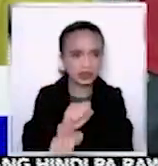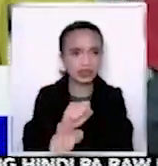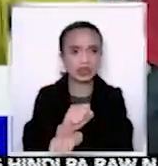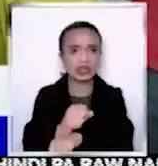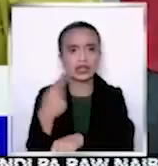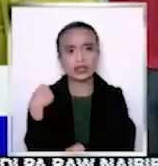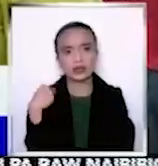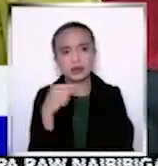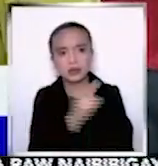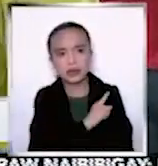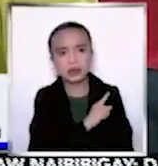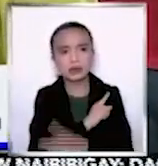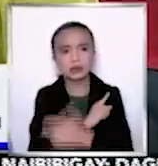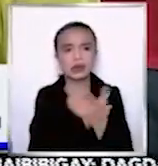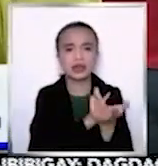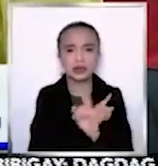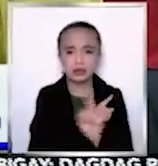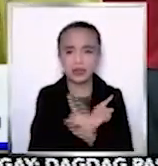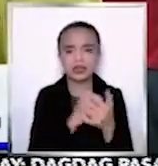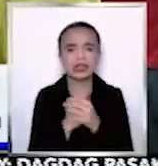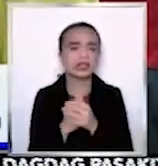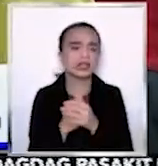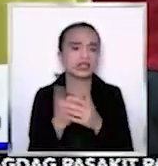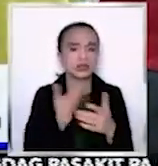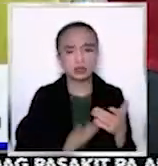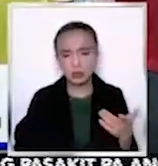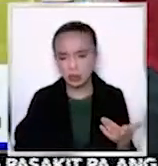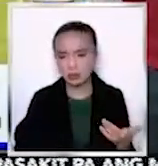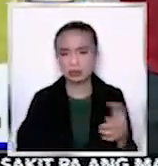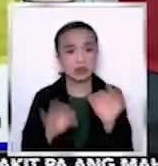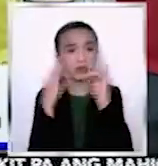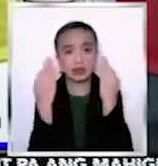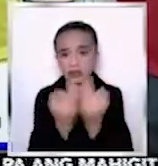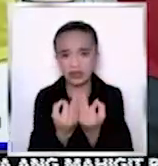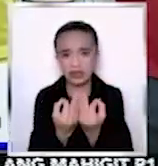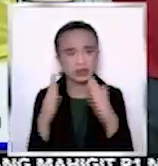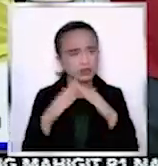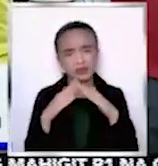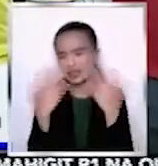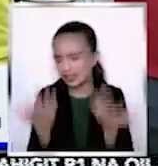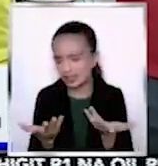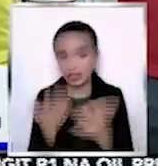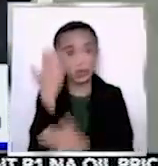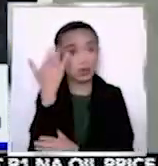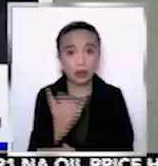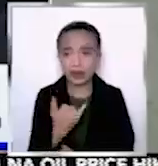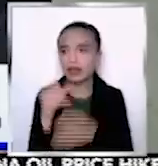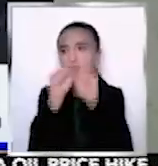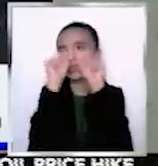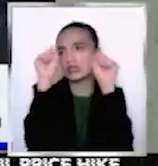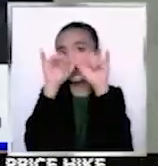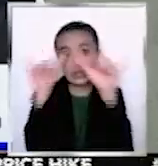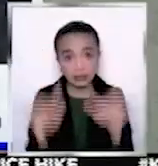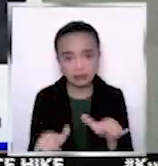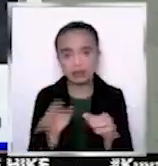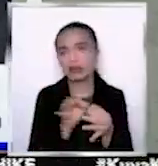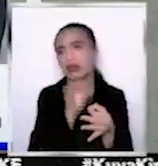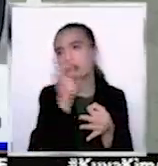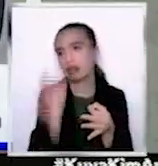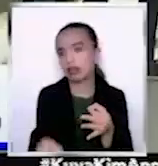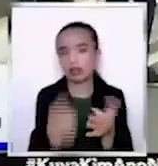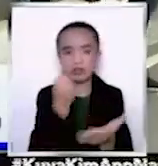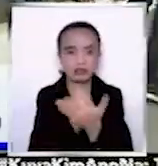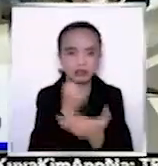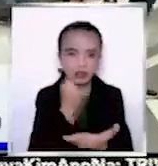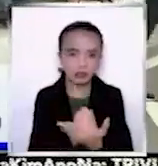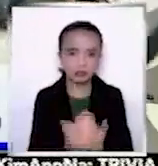Maraming nagkahiwalay, nawalan ng tahanan dahil sa sistema ng delayed na sahod. Nagulat naman ang panig ng